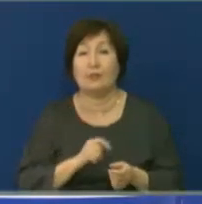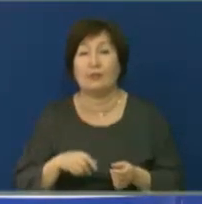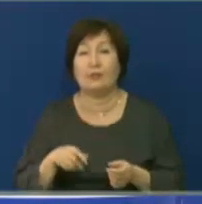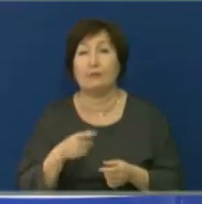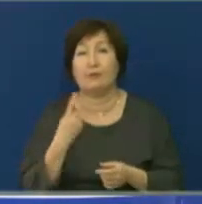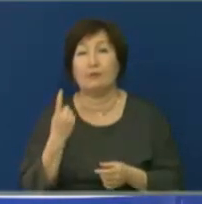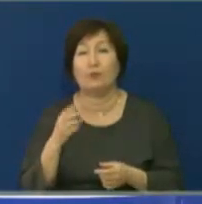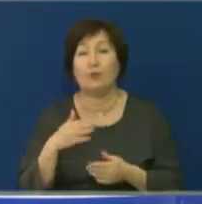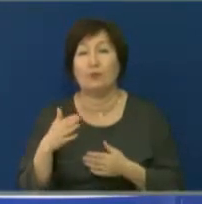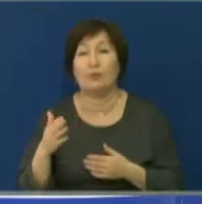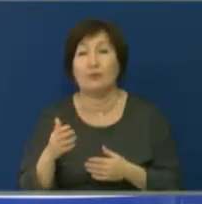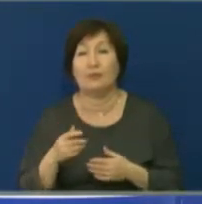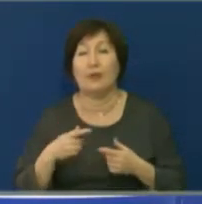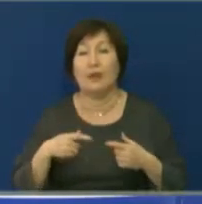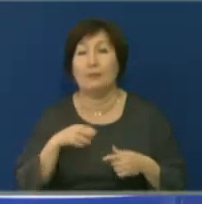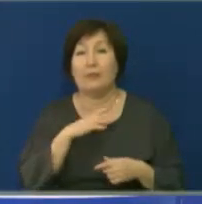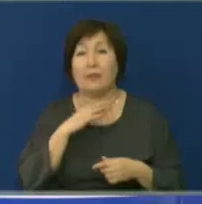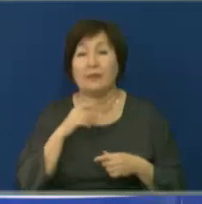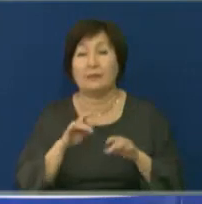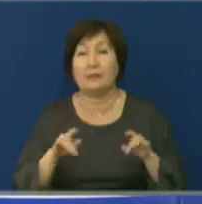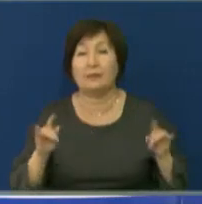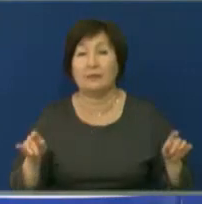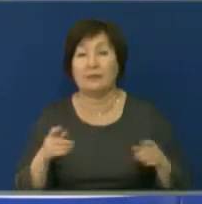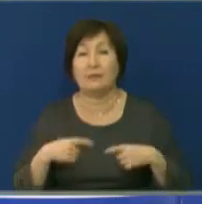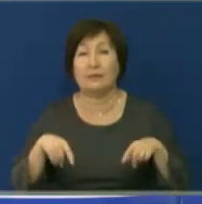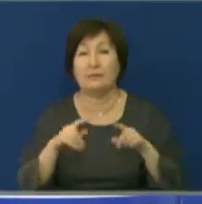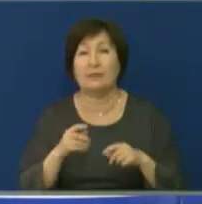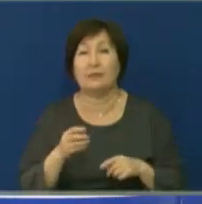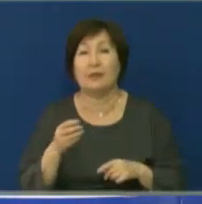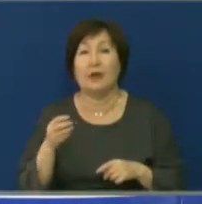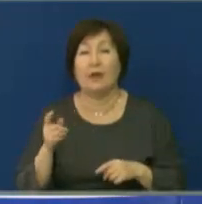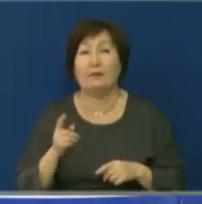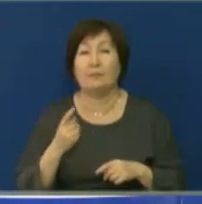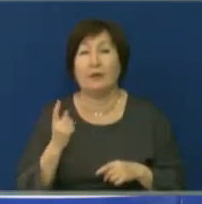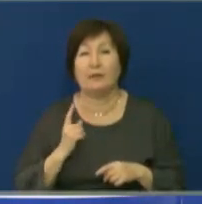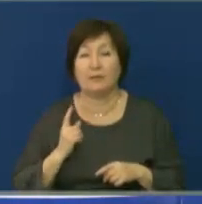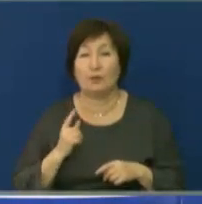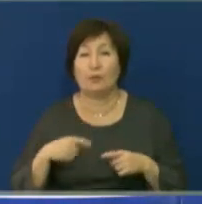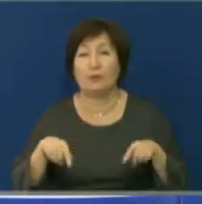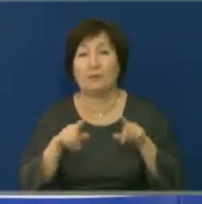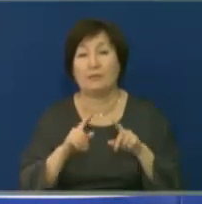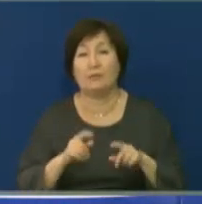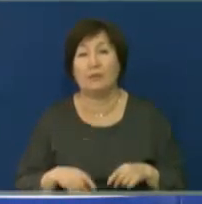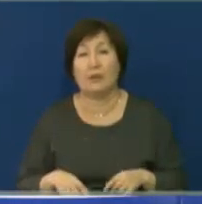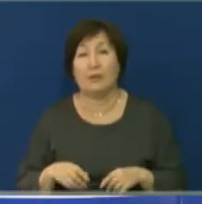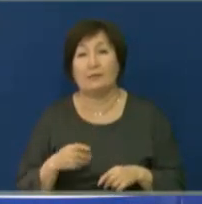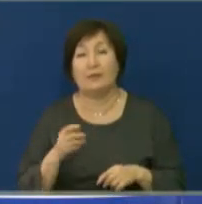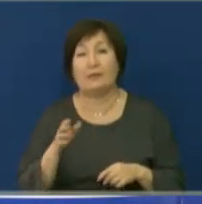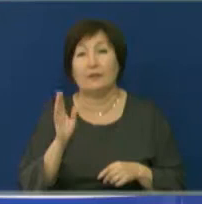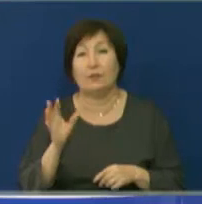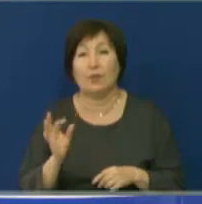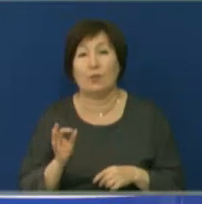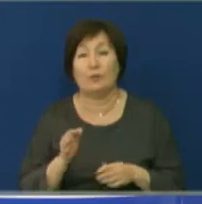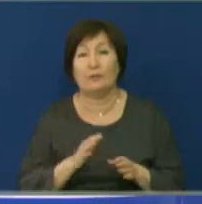многодетных и малообеспеченных семей. Глава региона Даниил Ахметов в своих выступлениях неоднократно отмечал, что в Восточном Казахстане удалось в